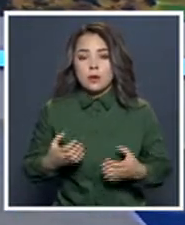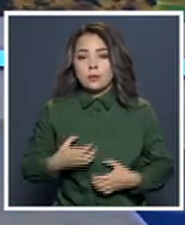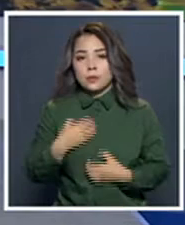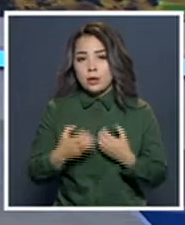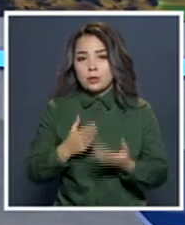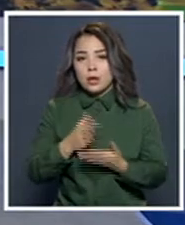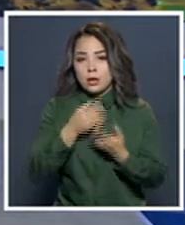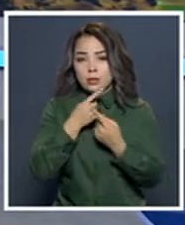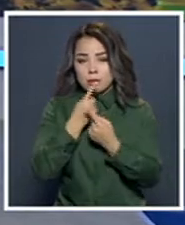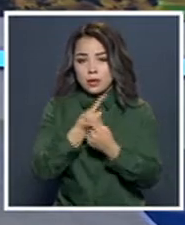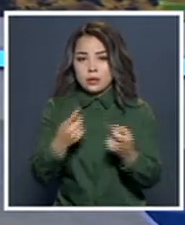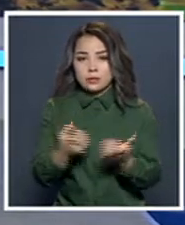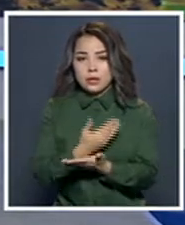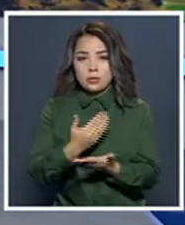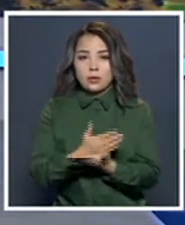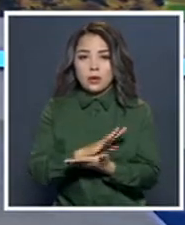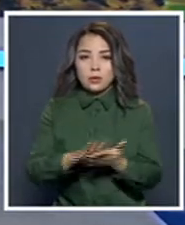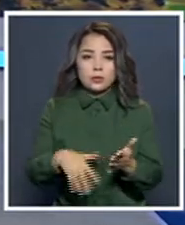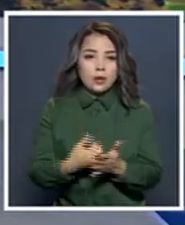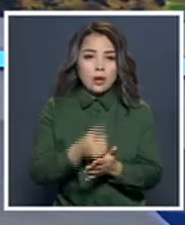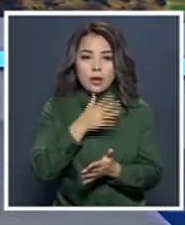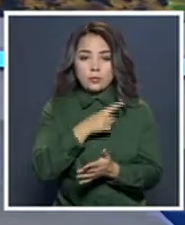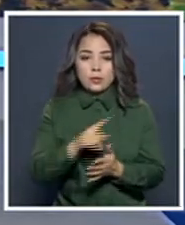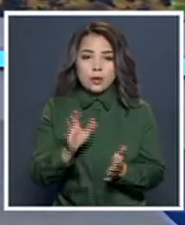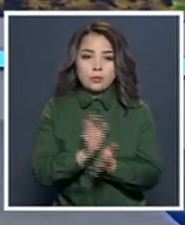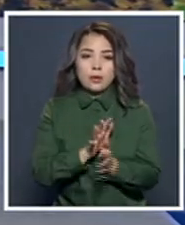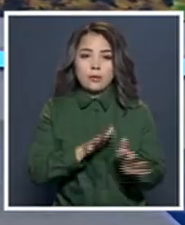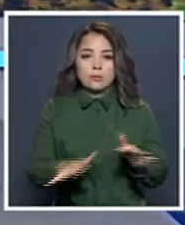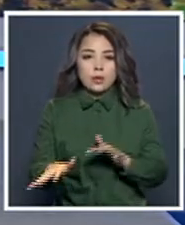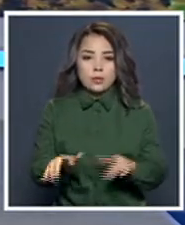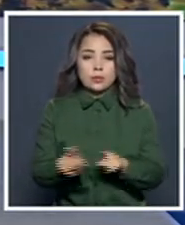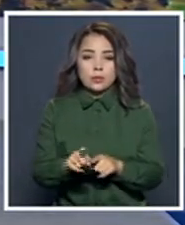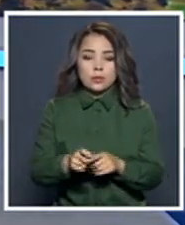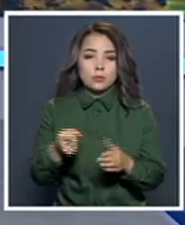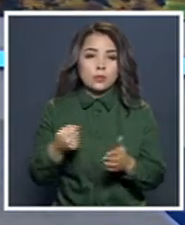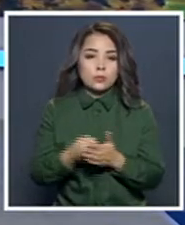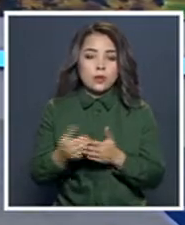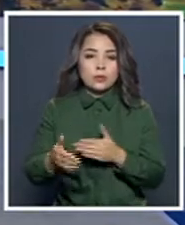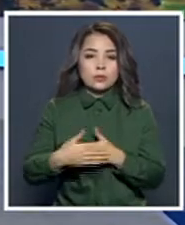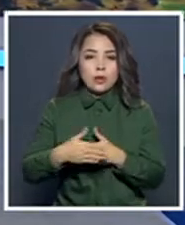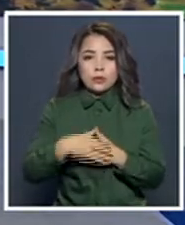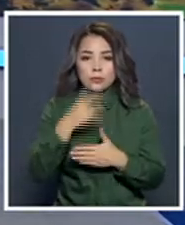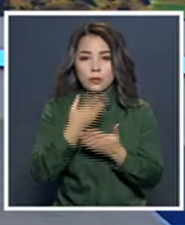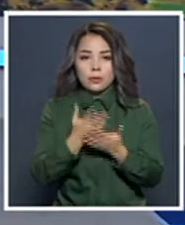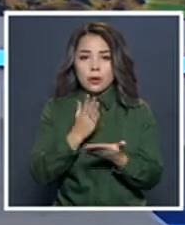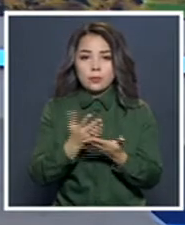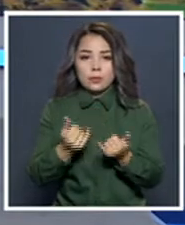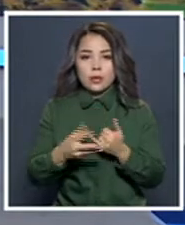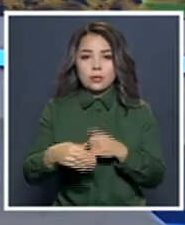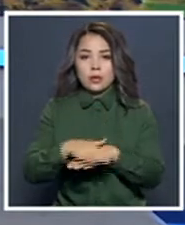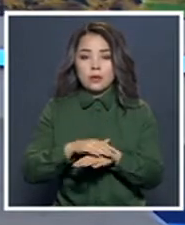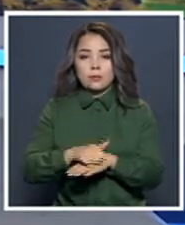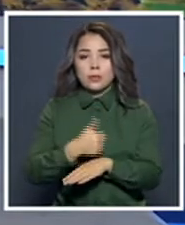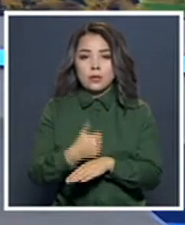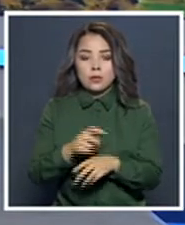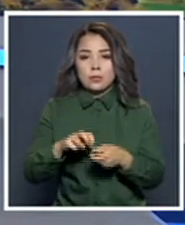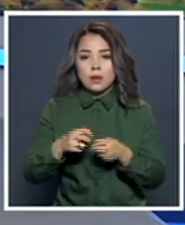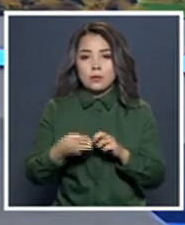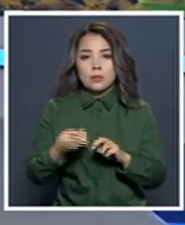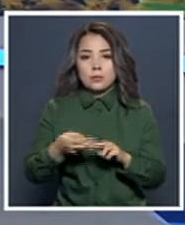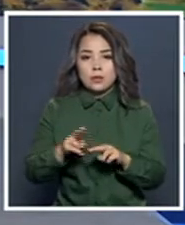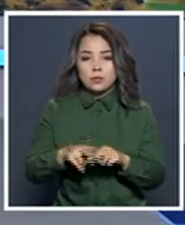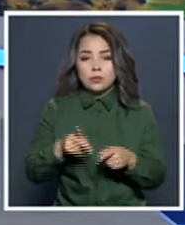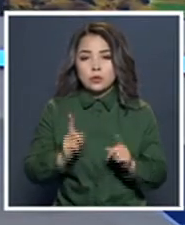ұшырып отыр. Осы уақытқа дейін екі рет топырақ көшіп үйлердің есігіне дейін жеткен. Ал бұған қатысты жергілікті билік проблема жыл аяғына